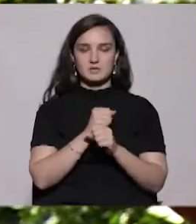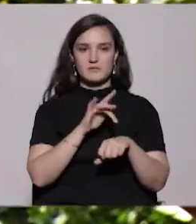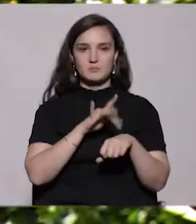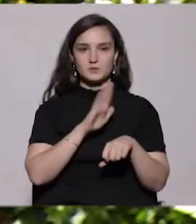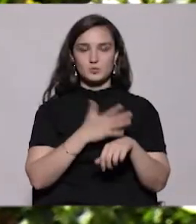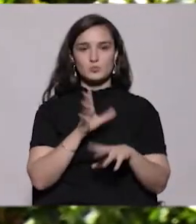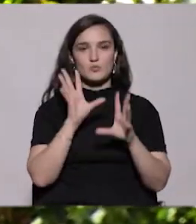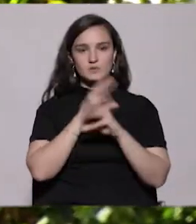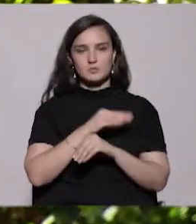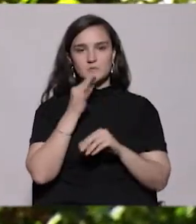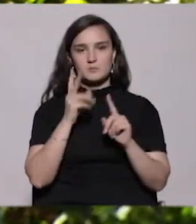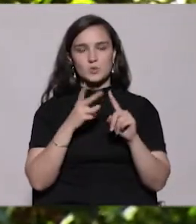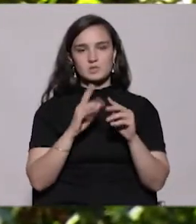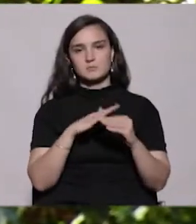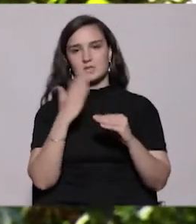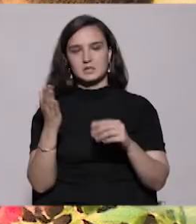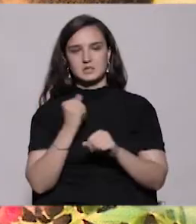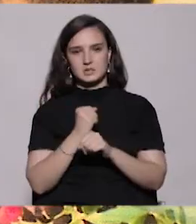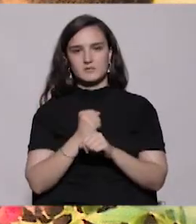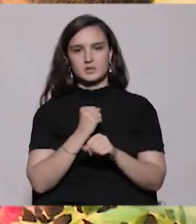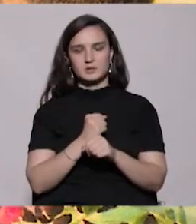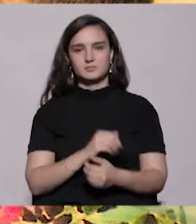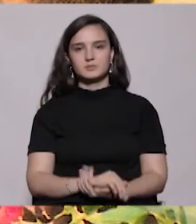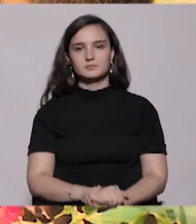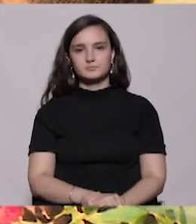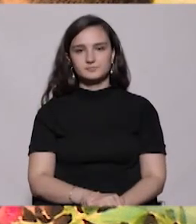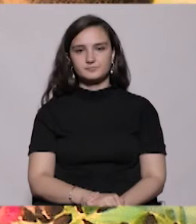გავამთავროთ, თუ მოვასწრებ, მე მეორე მხარესაც გადავალ.